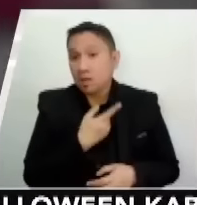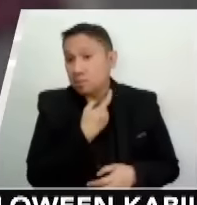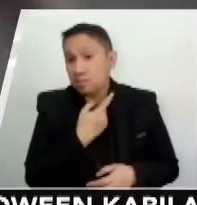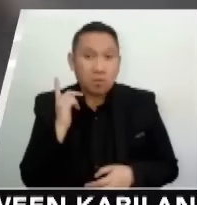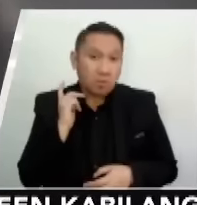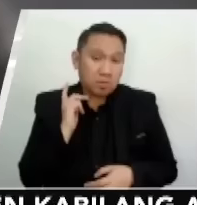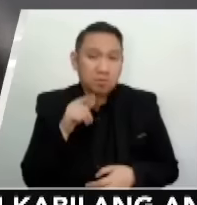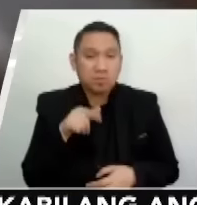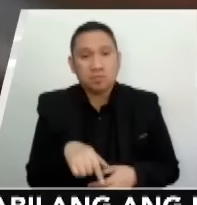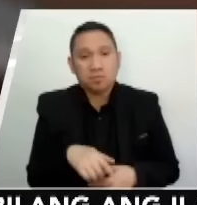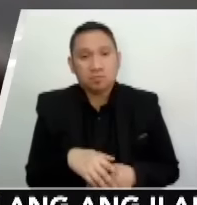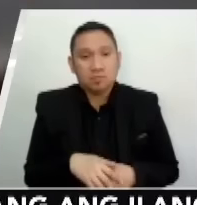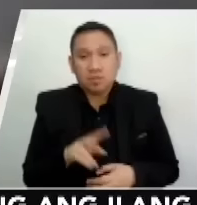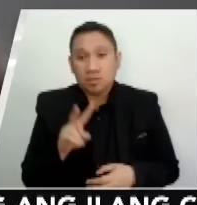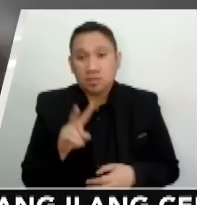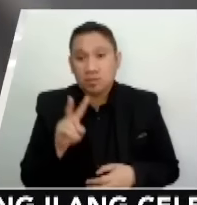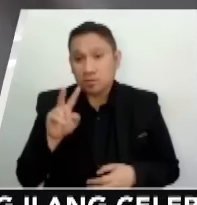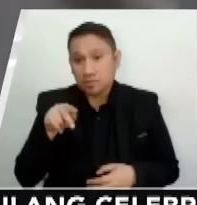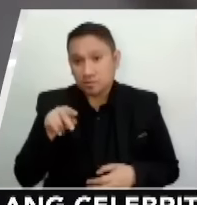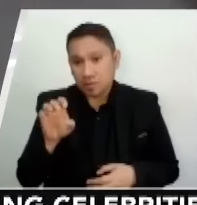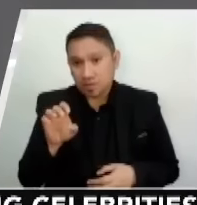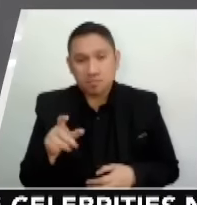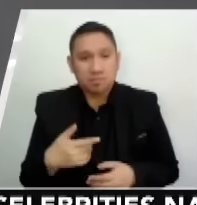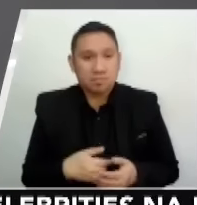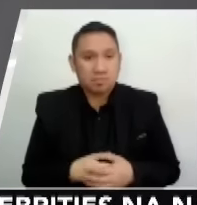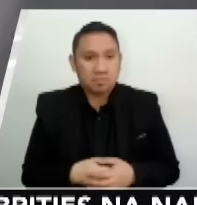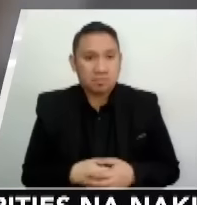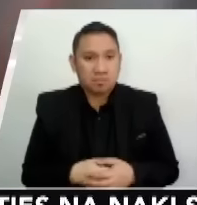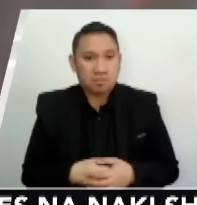Vape, pati ho vape, hindi pa pwede. Okay.